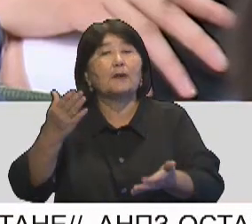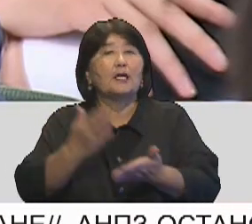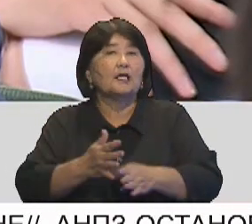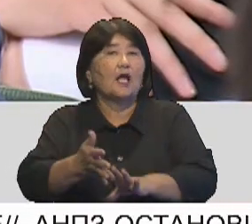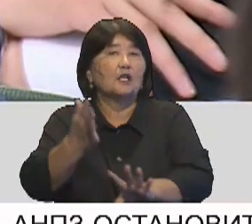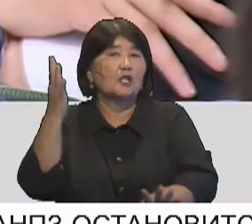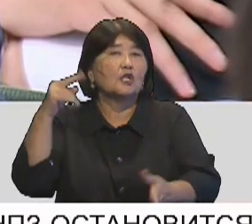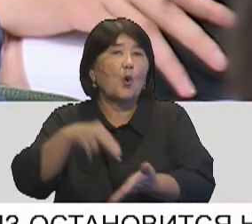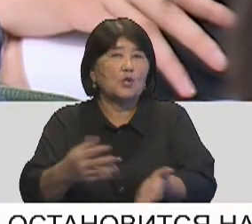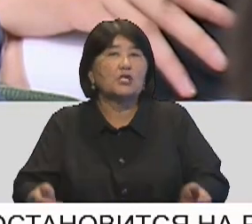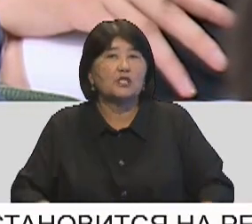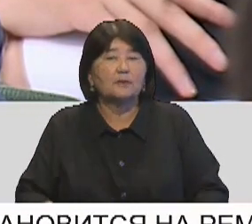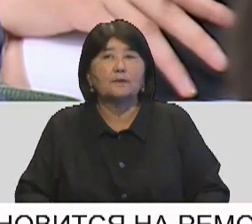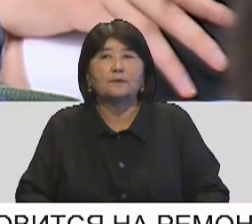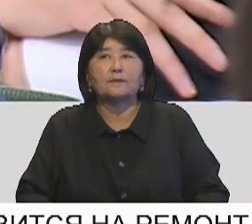длинные